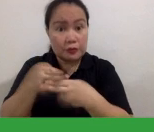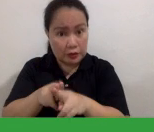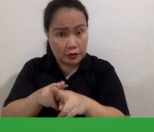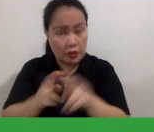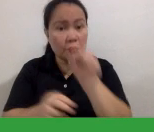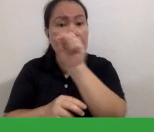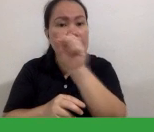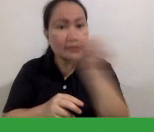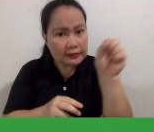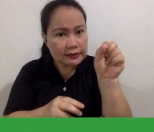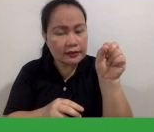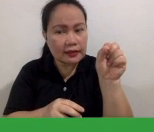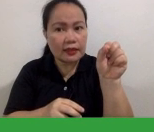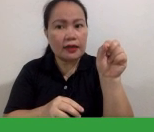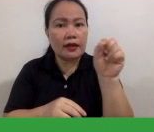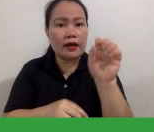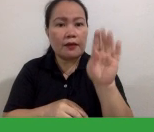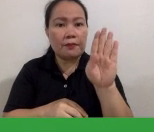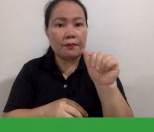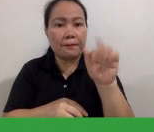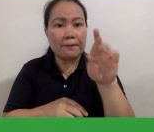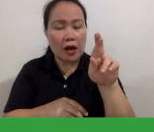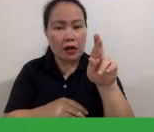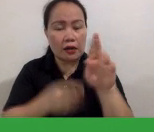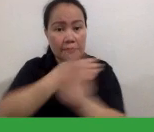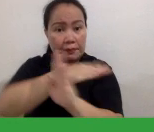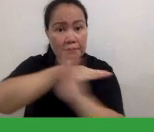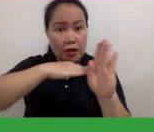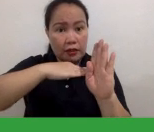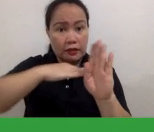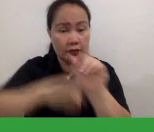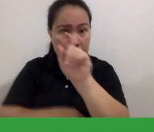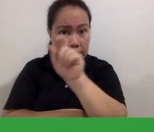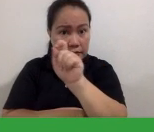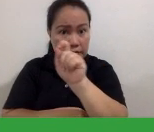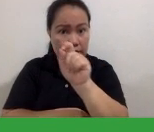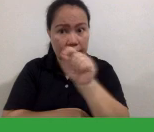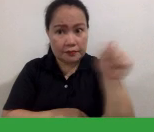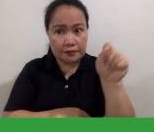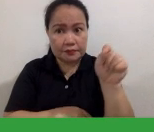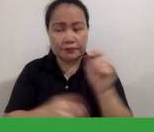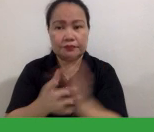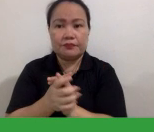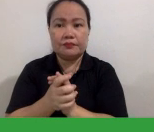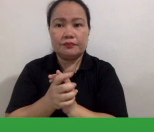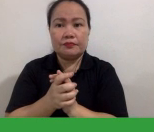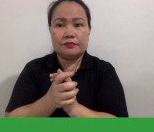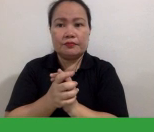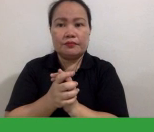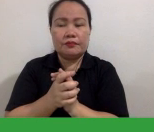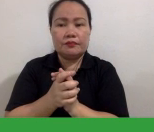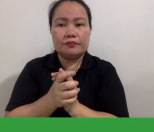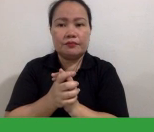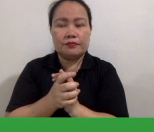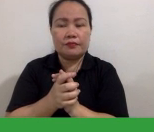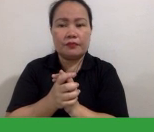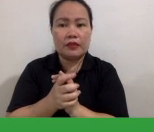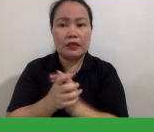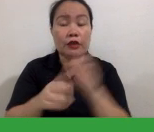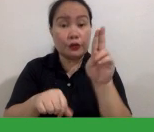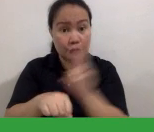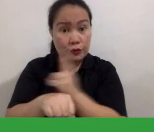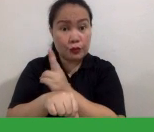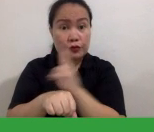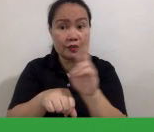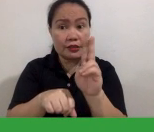lang tayong maglagay ng box o bar. Rather, pwede tayong maglagay ng bar dun sa taas ng